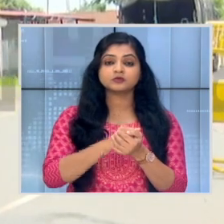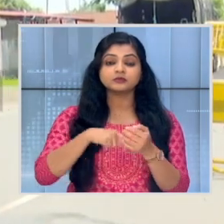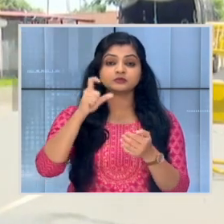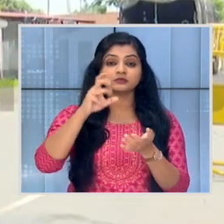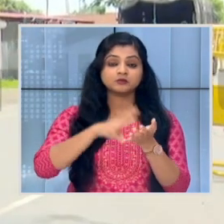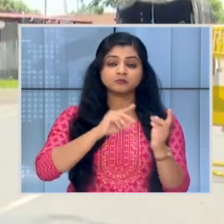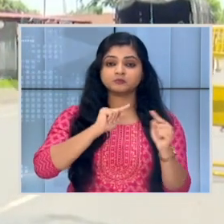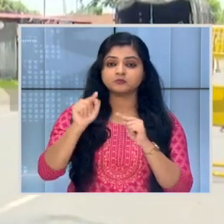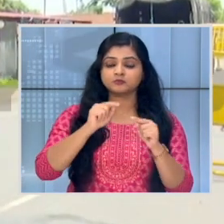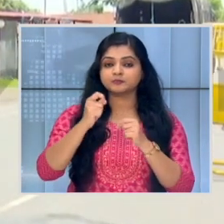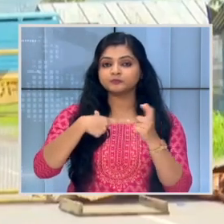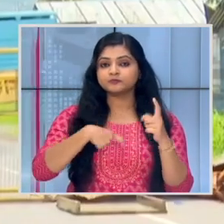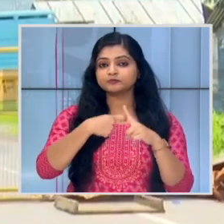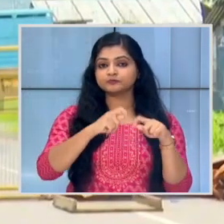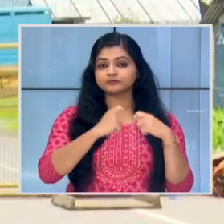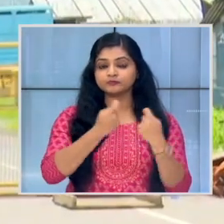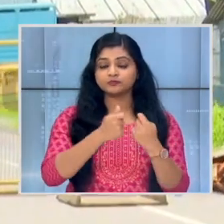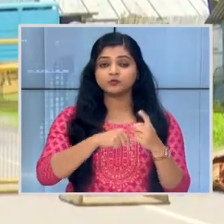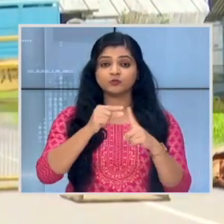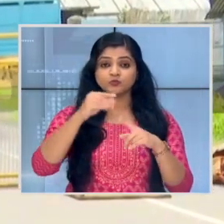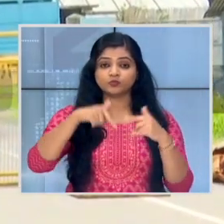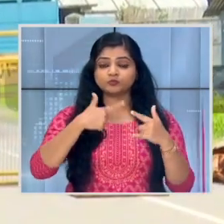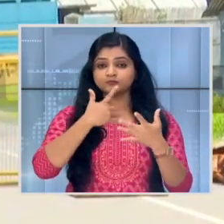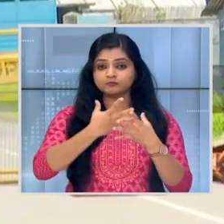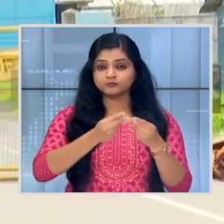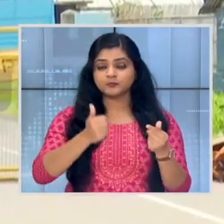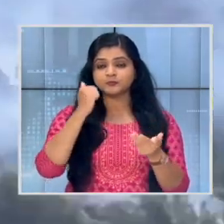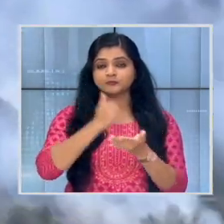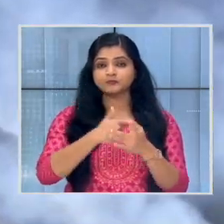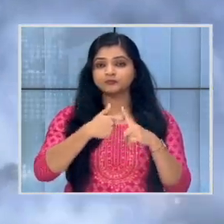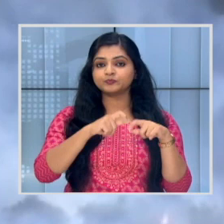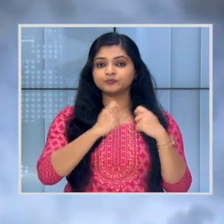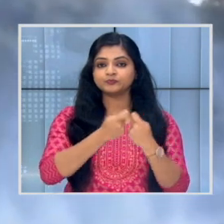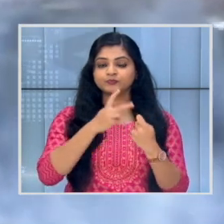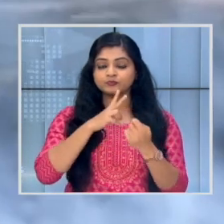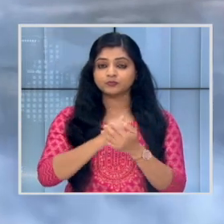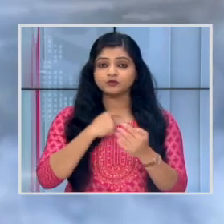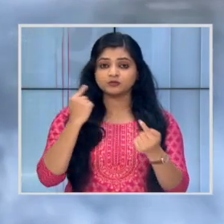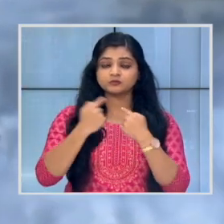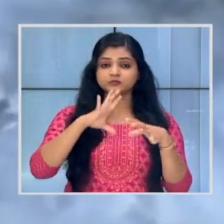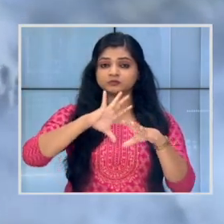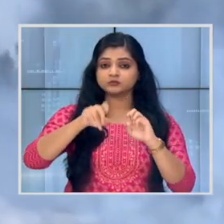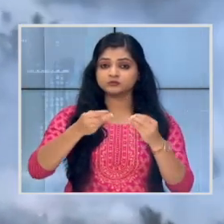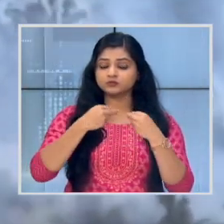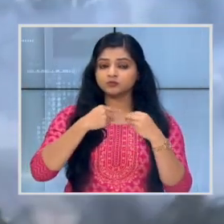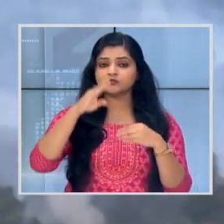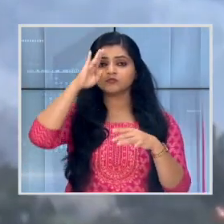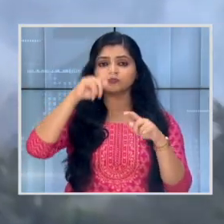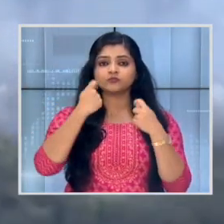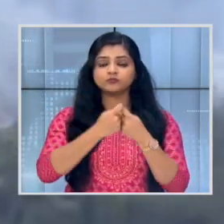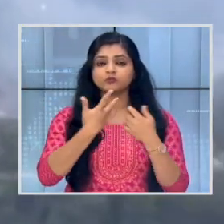ആവർത്തിച്ചു. രാഷ്ട്രീയ പരിഹാരമാണ് വിഷയത്തിൽ വേണ്ടതെന്നും കുക്കി വിഭാഗം വ്യക്തമാക്കി. തങ്ങൾക്കെതിരായ അക്രമങ്ങൾ പോലീസ് കണ്ടില്ലെന്ന്